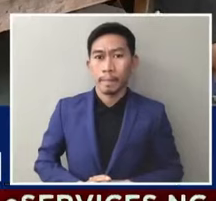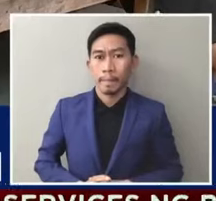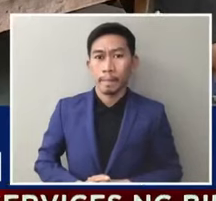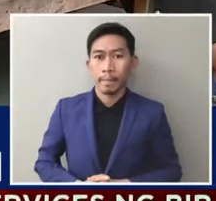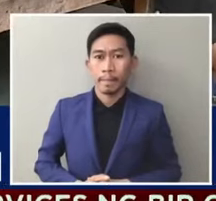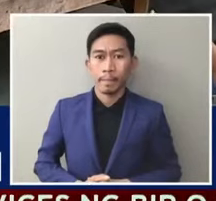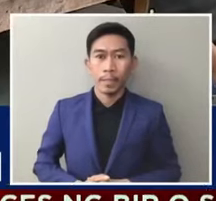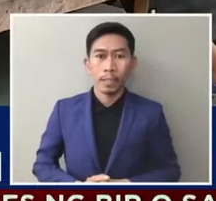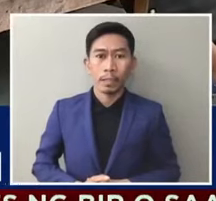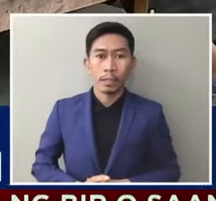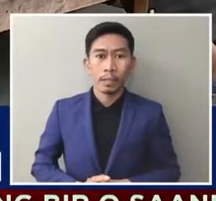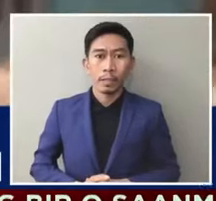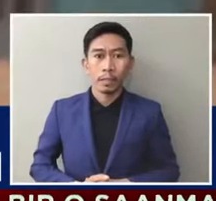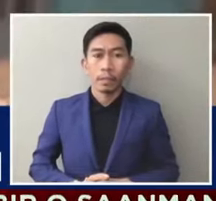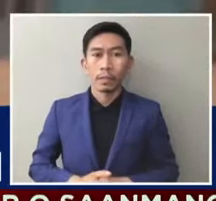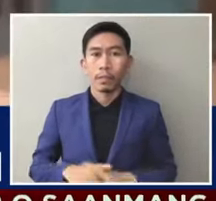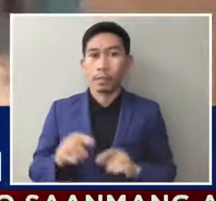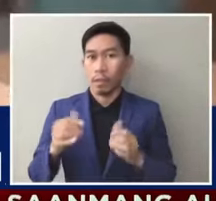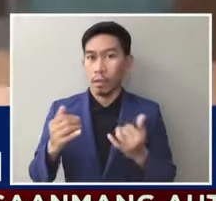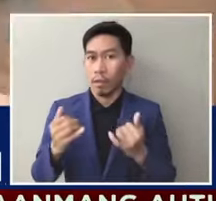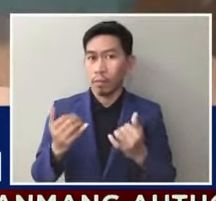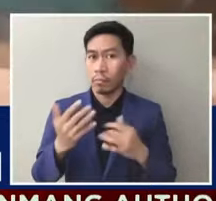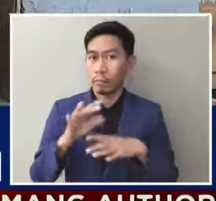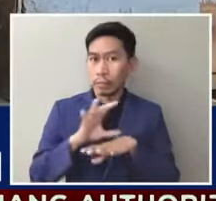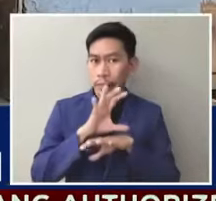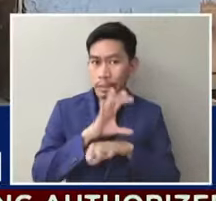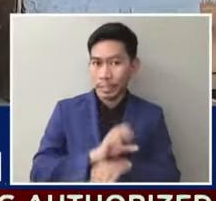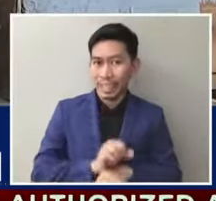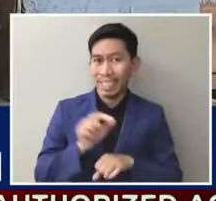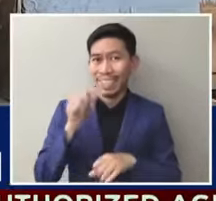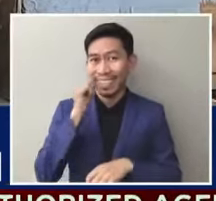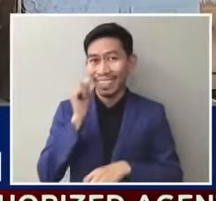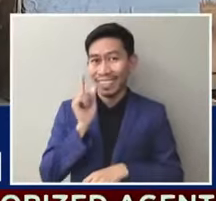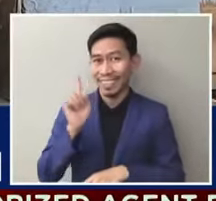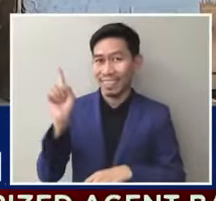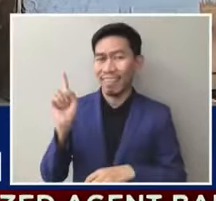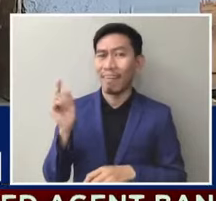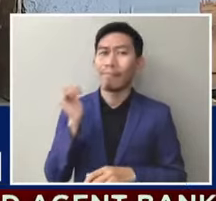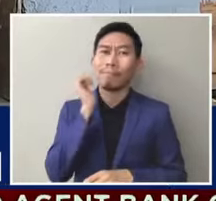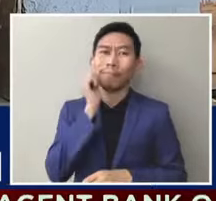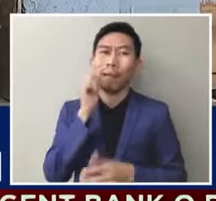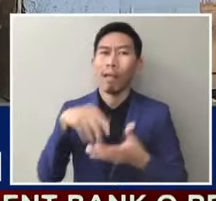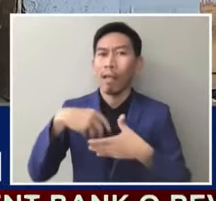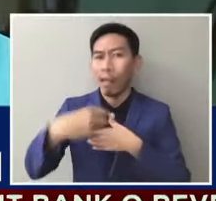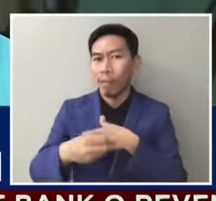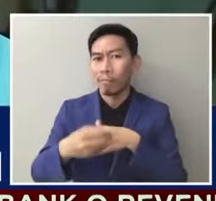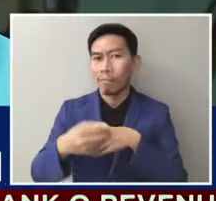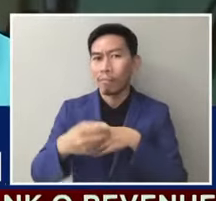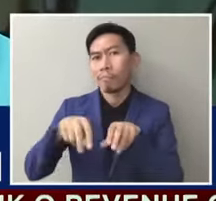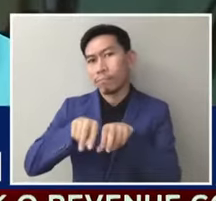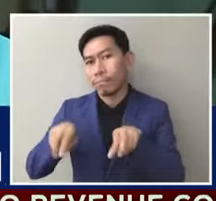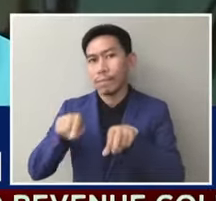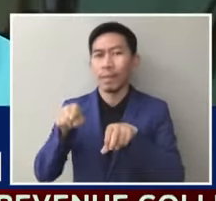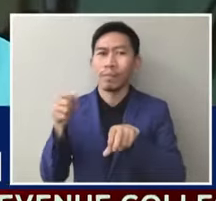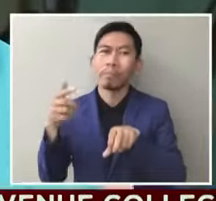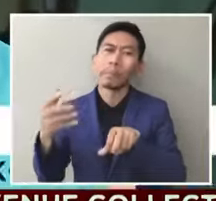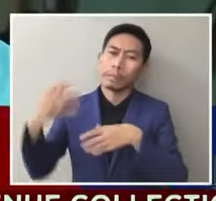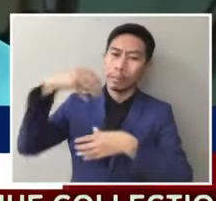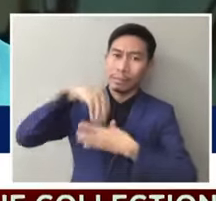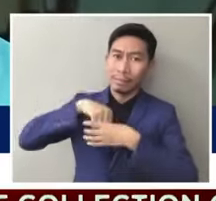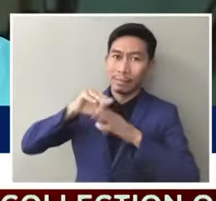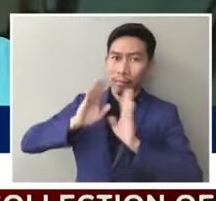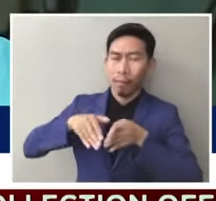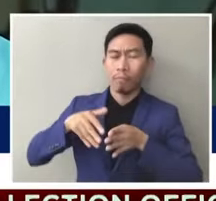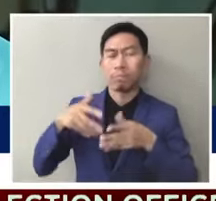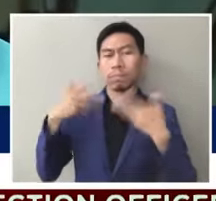Napapadalas ang pagtambay sa labas ng bahay ni Inday dahil nuknukan ng alinsangan sa loob. Pagdating ng tanghali, nasa